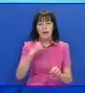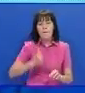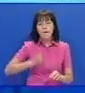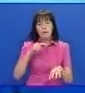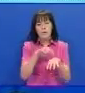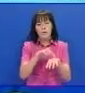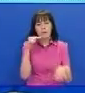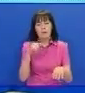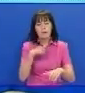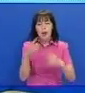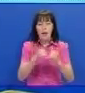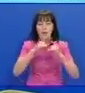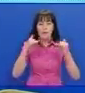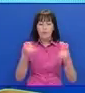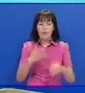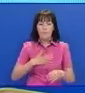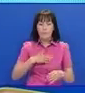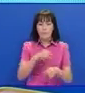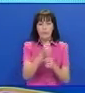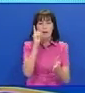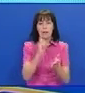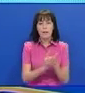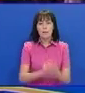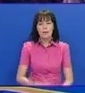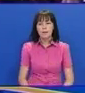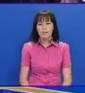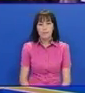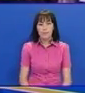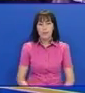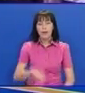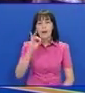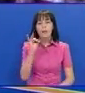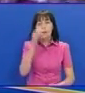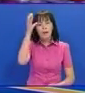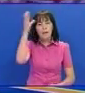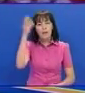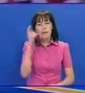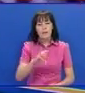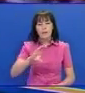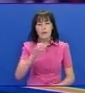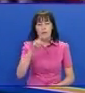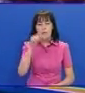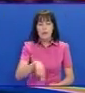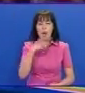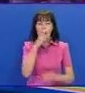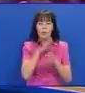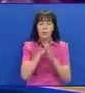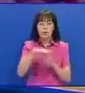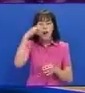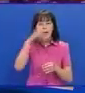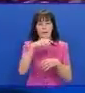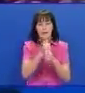сезімін күшейту біздің түбегейлі парымыз болу керек. Ал тарих ғылымдарының кандидаты Сағынғали Сандыбайұлының айтуынша, Қазақ